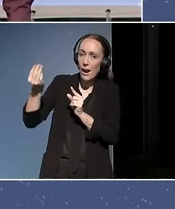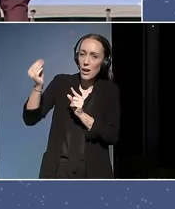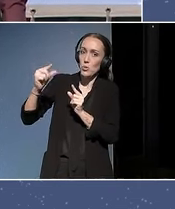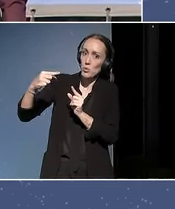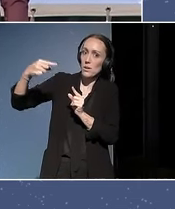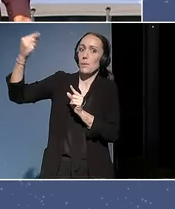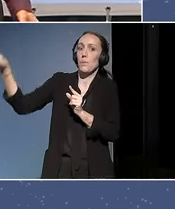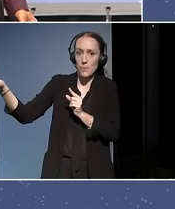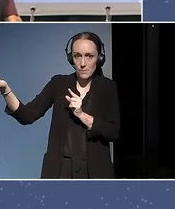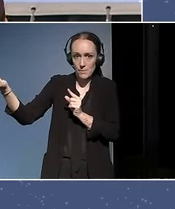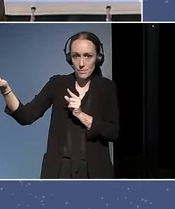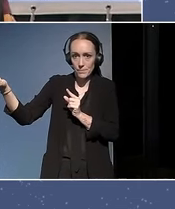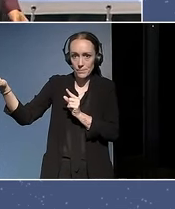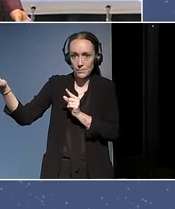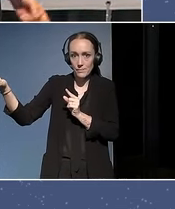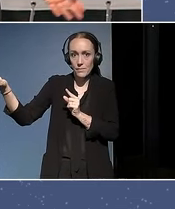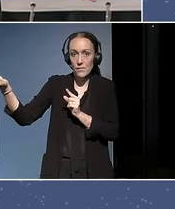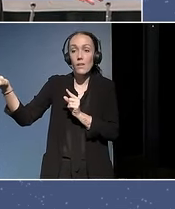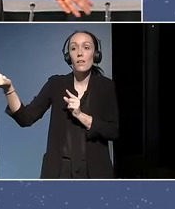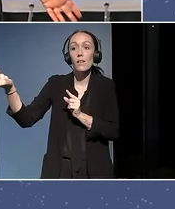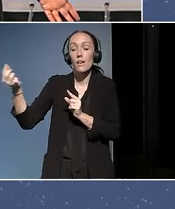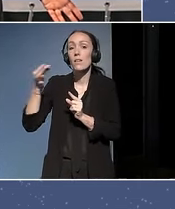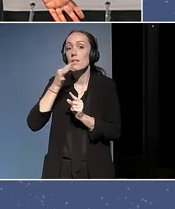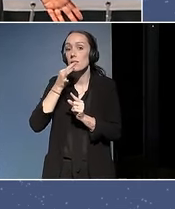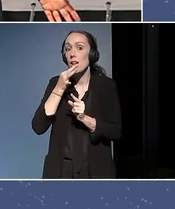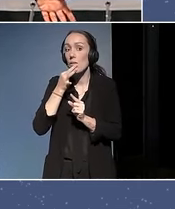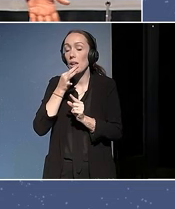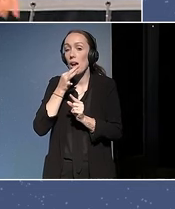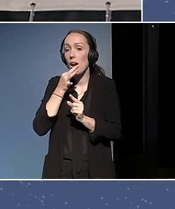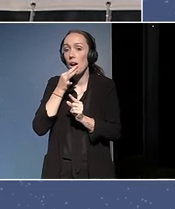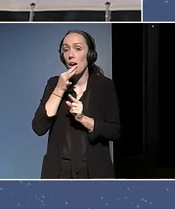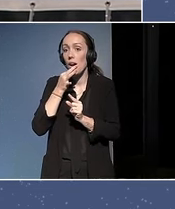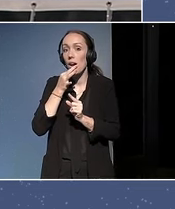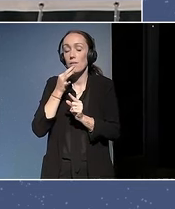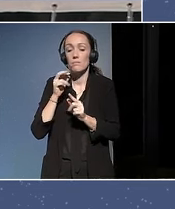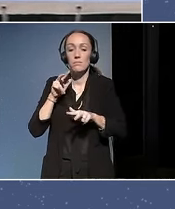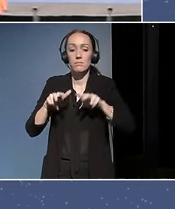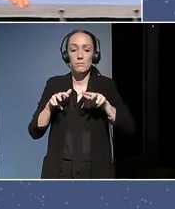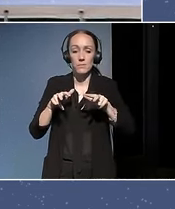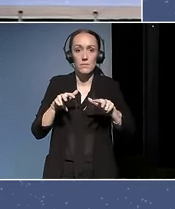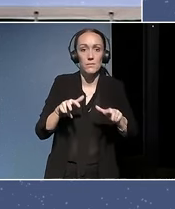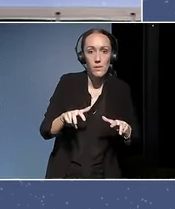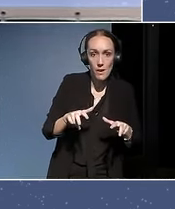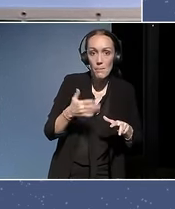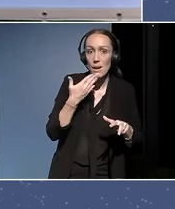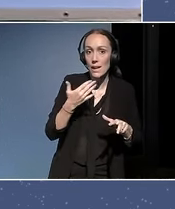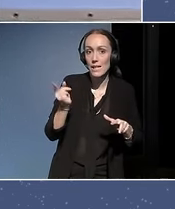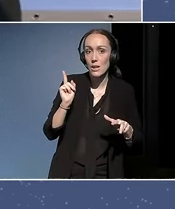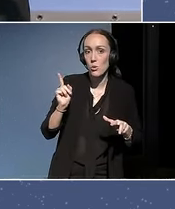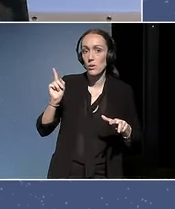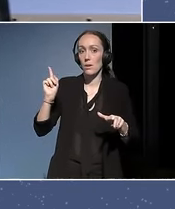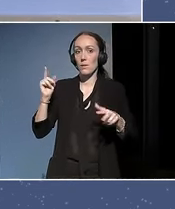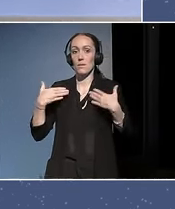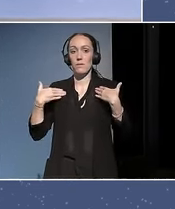eh fare da baricentro da contrappeso rispetto al Baricentro che prima avevamo messo davanti alle